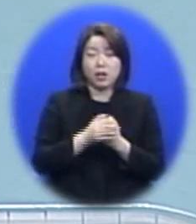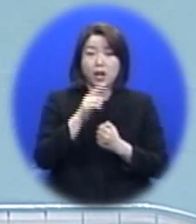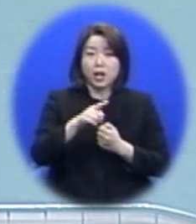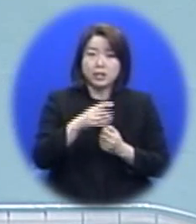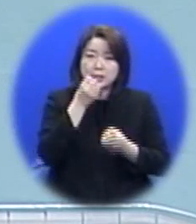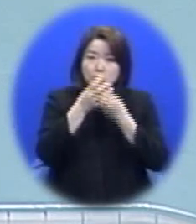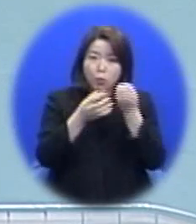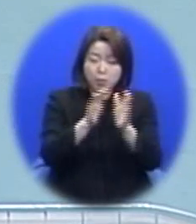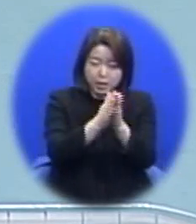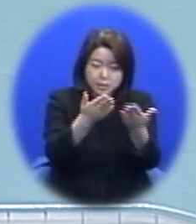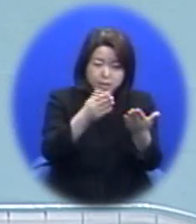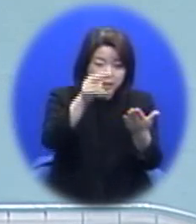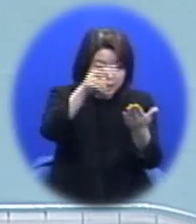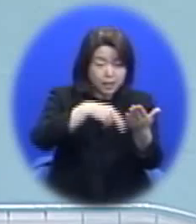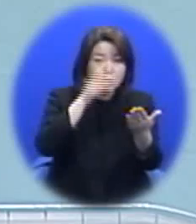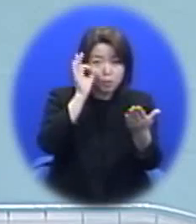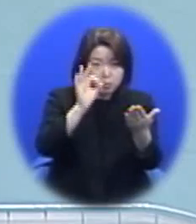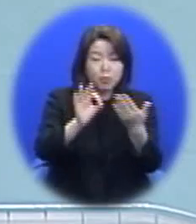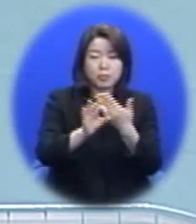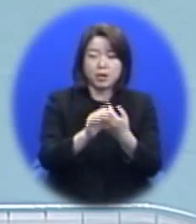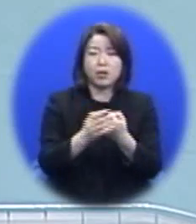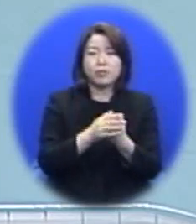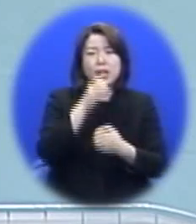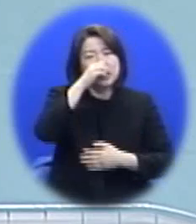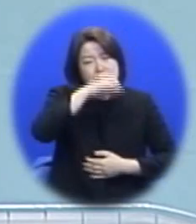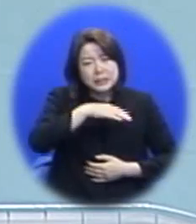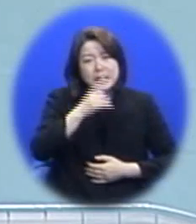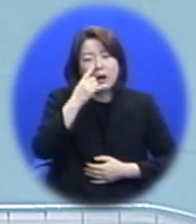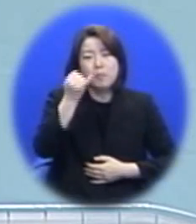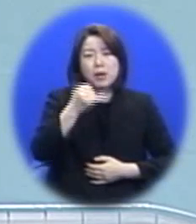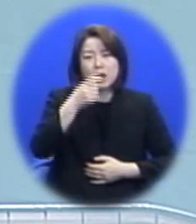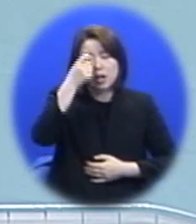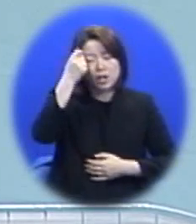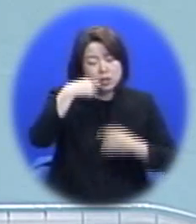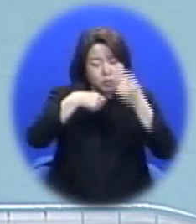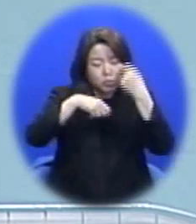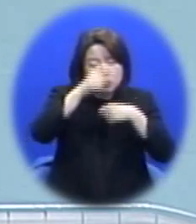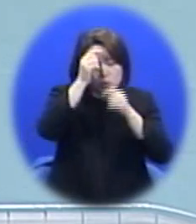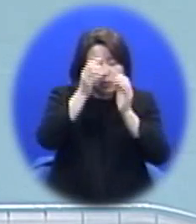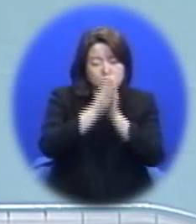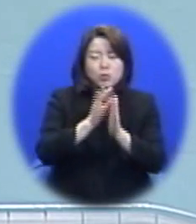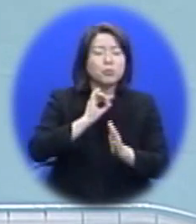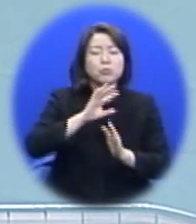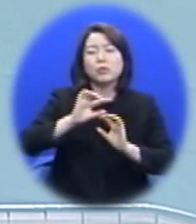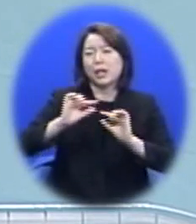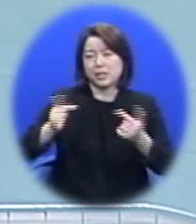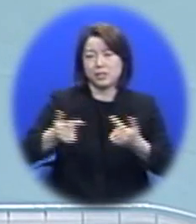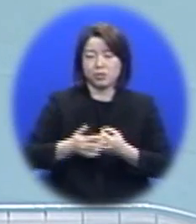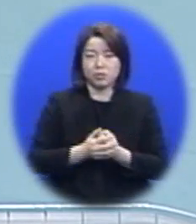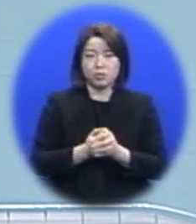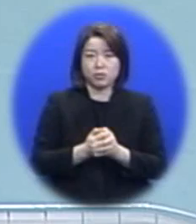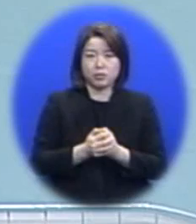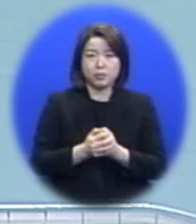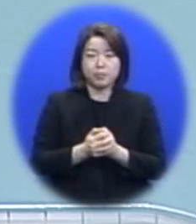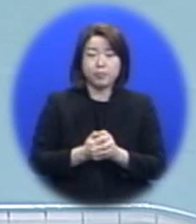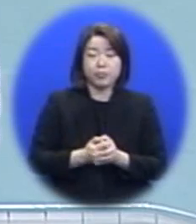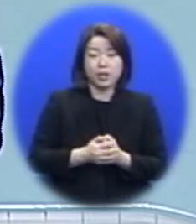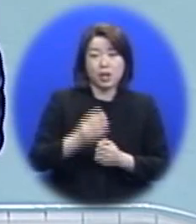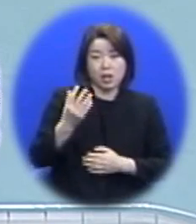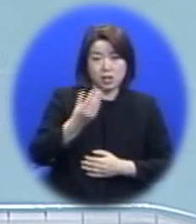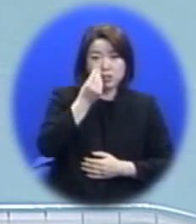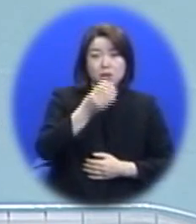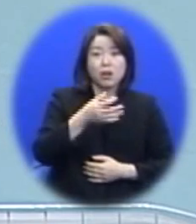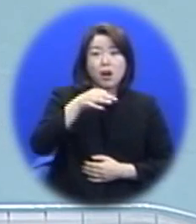읽어보면 그저 모니카가 눈물로 기도했기 때문만은 아닌 걸 알 수가 있어요. 어거스틴이